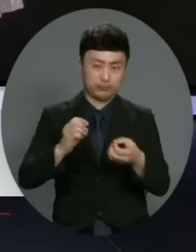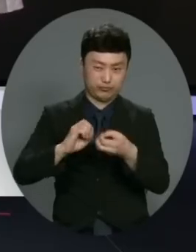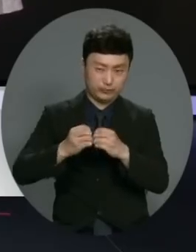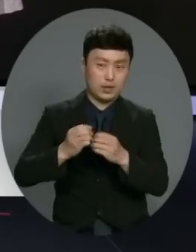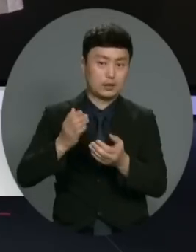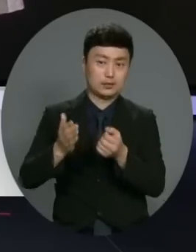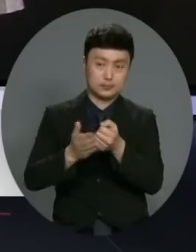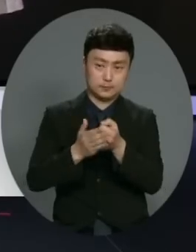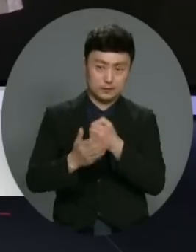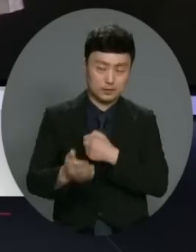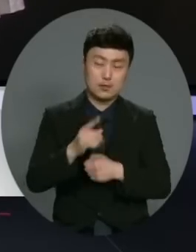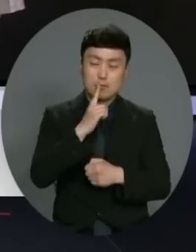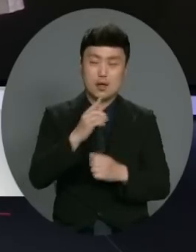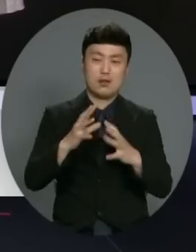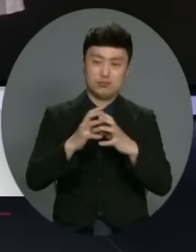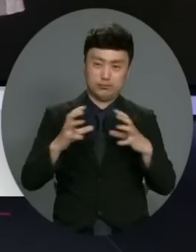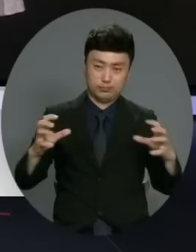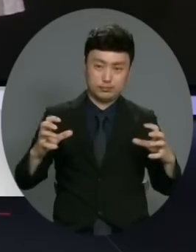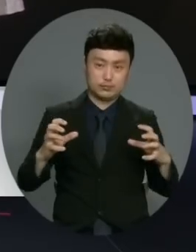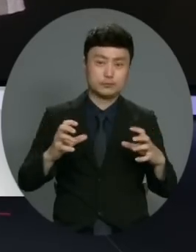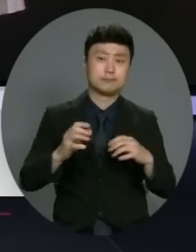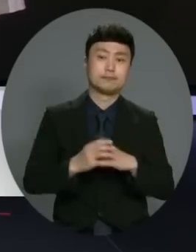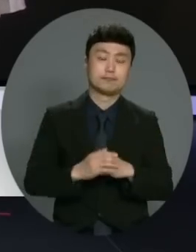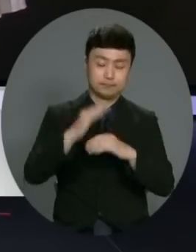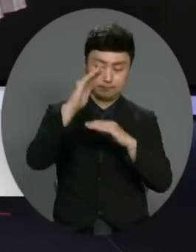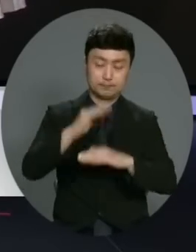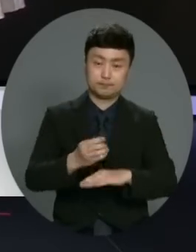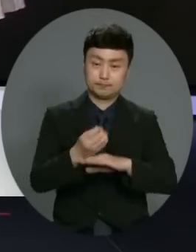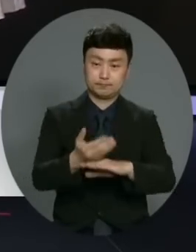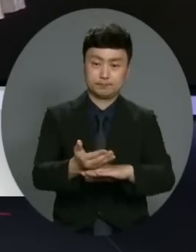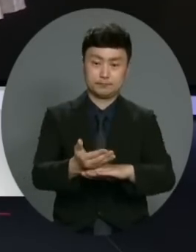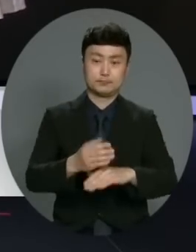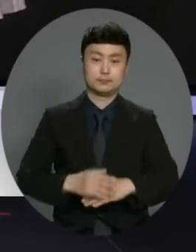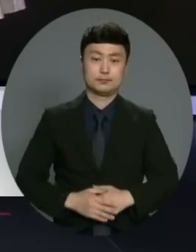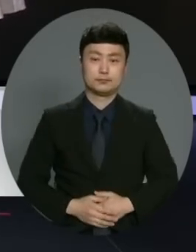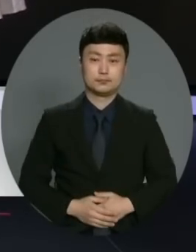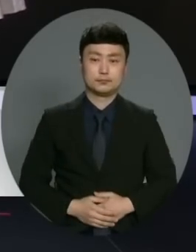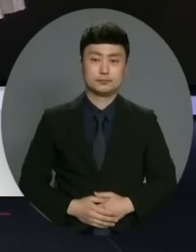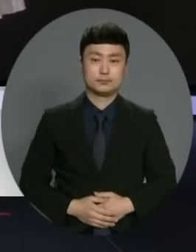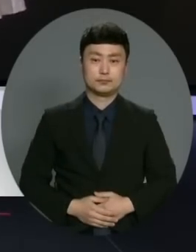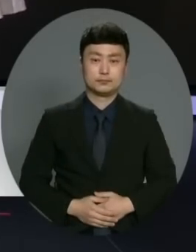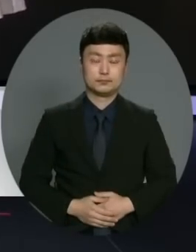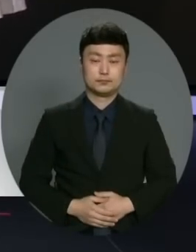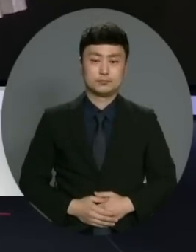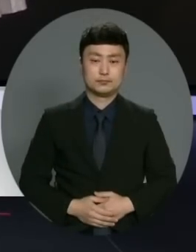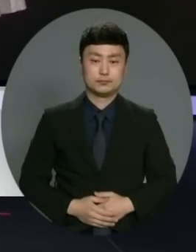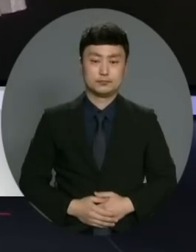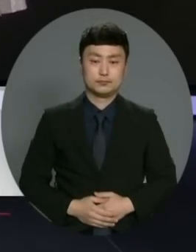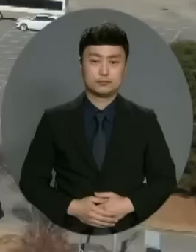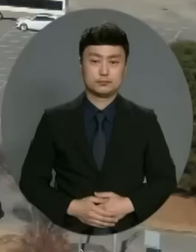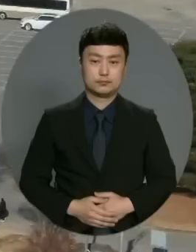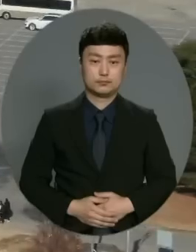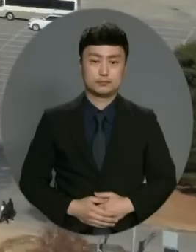나오면서 논란이 커지고 있습니다 어떻게 된 일인지 신병철 기자가 단독 보도합니다